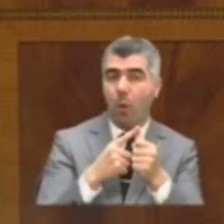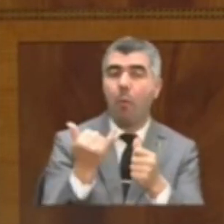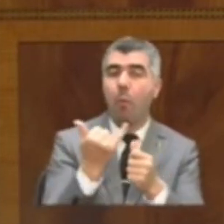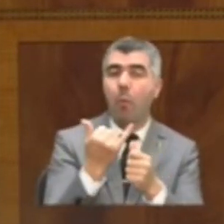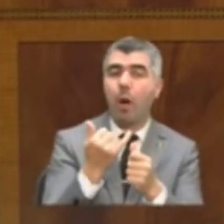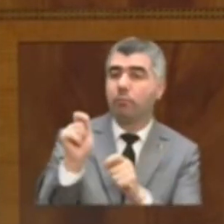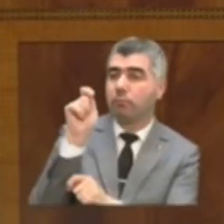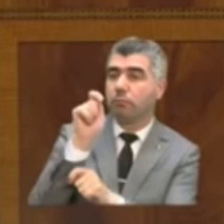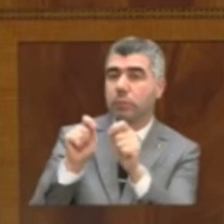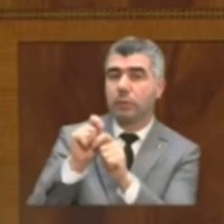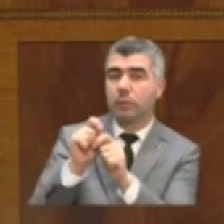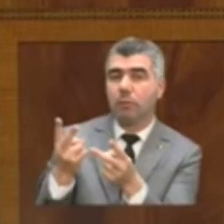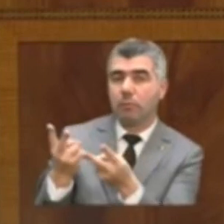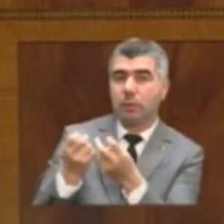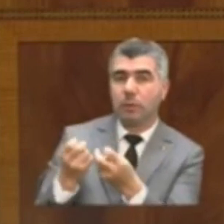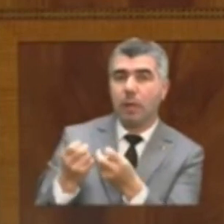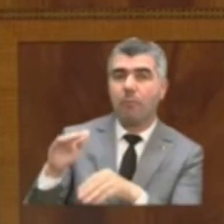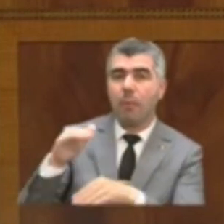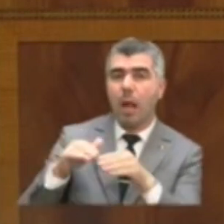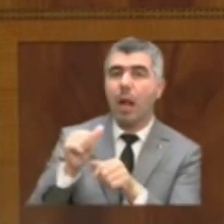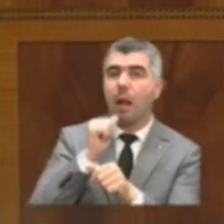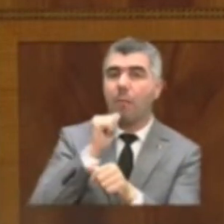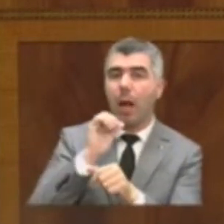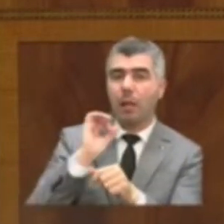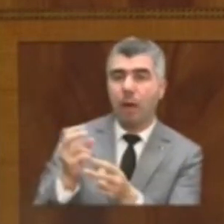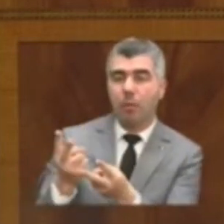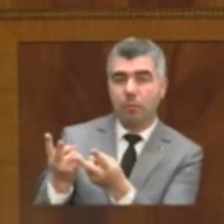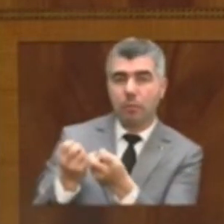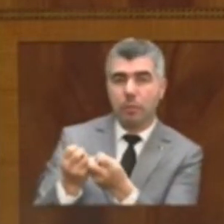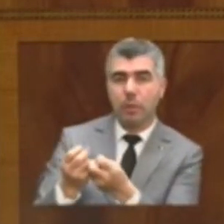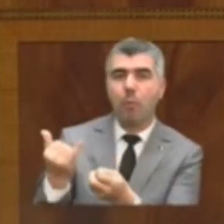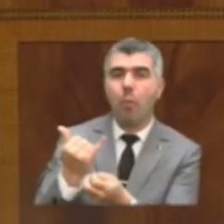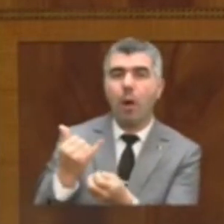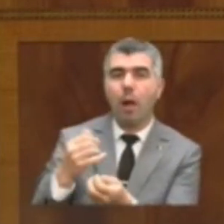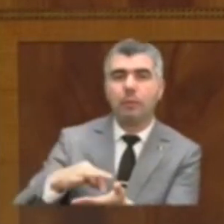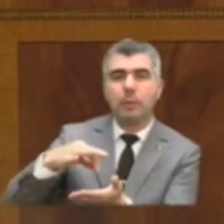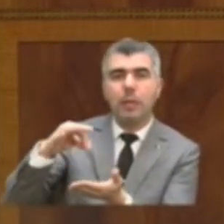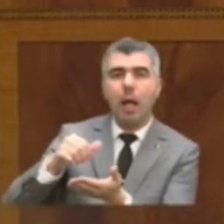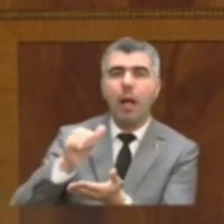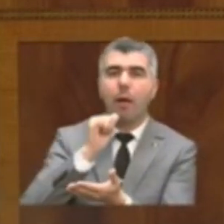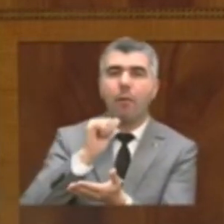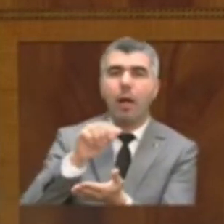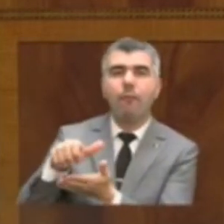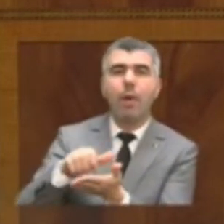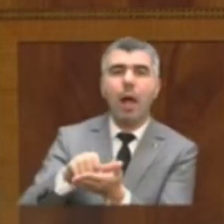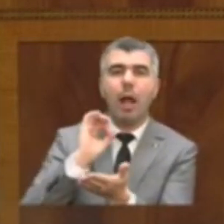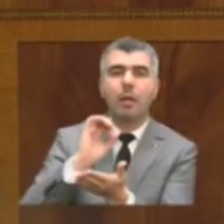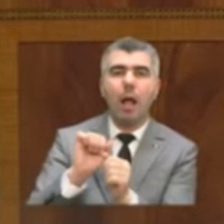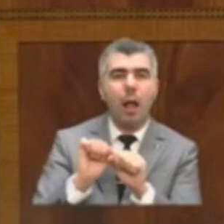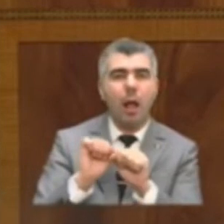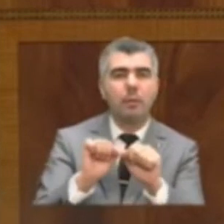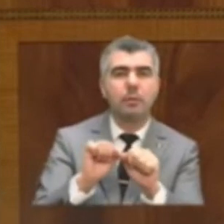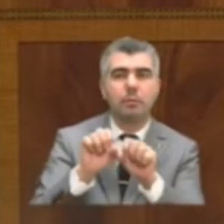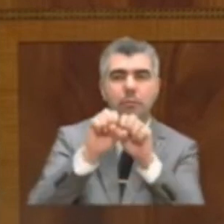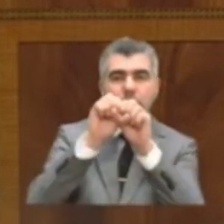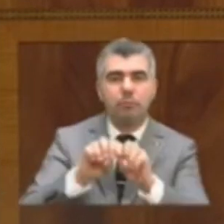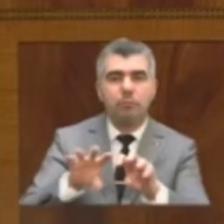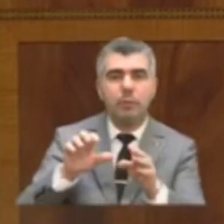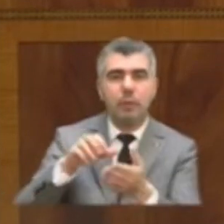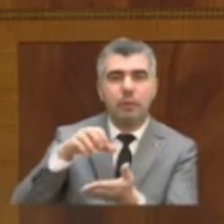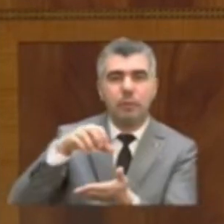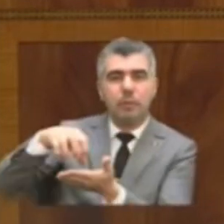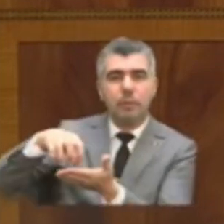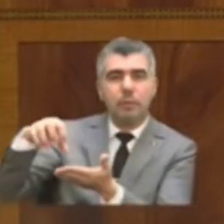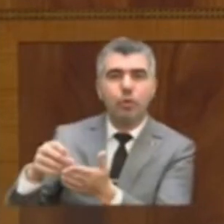مياه البحر، تم الاعتماد ديال تحلية المياه البحر لأغراض السقي لحماية واستدامة الري في بعض الأحواض الزراعية